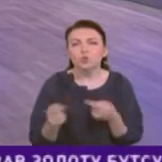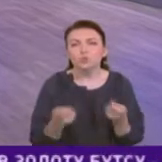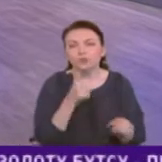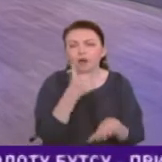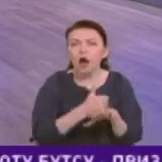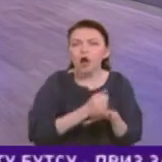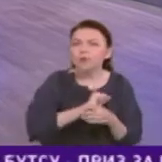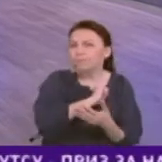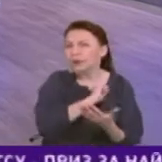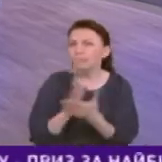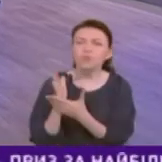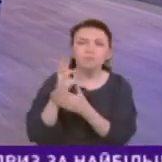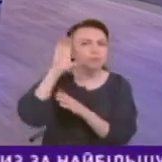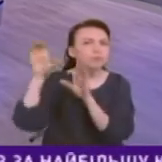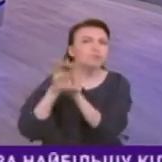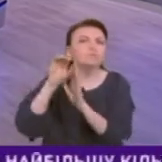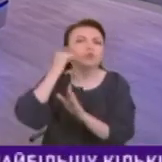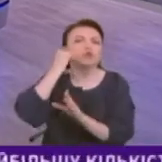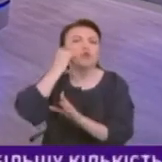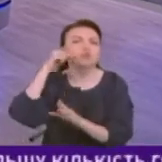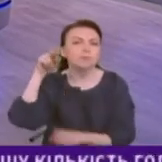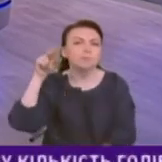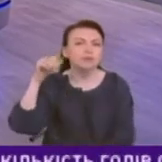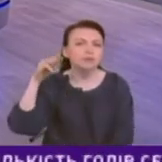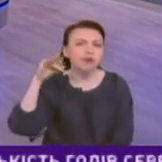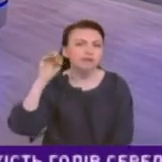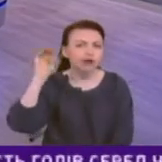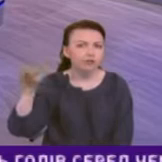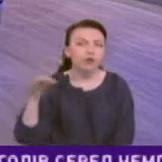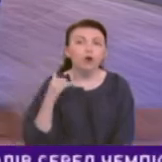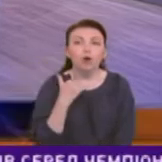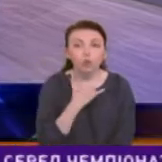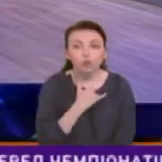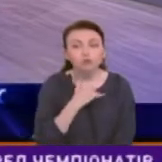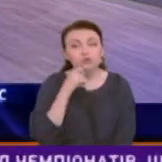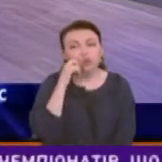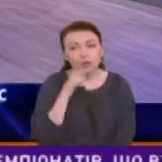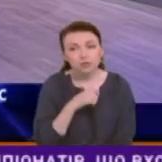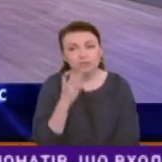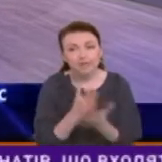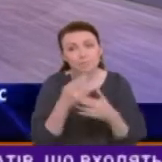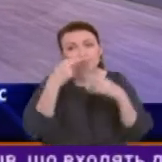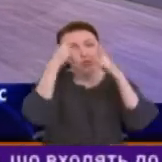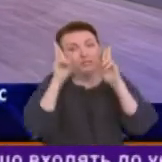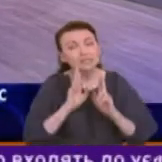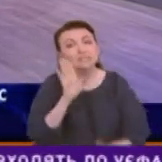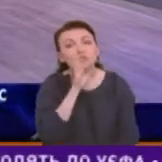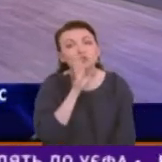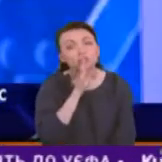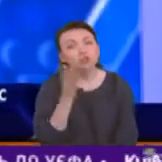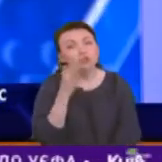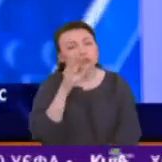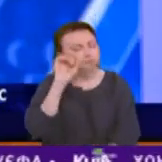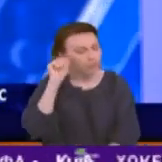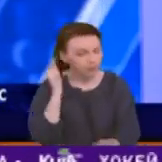а напряму підпорядку московському патріарху. У нас в Україні Корецький такий жіночий є монастир, який напрямо